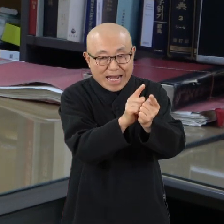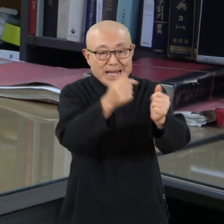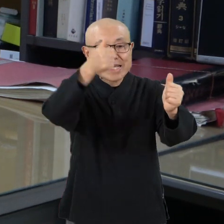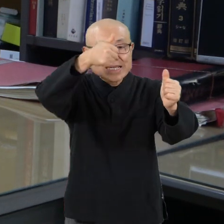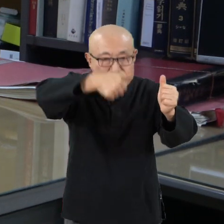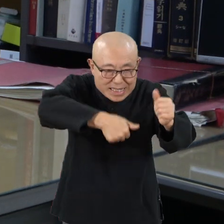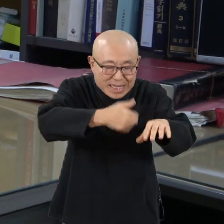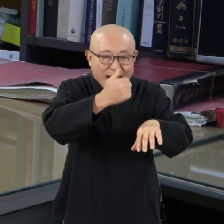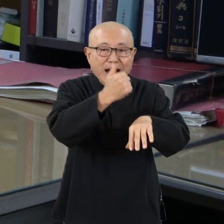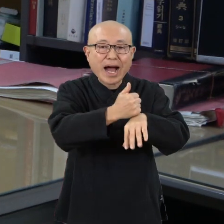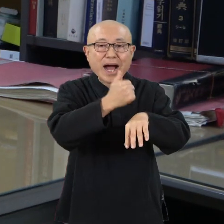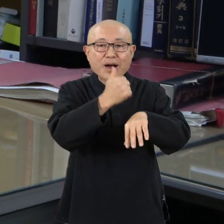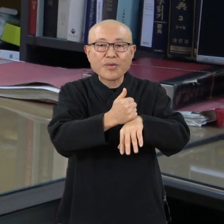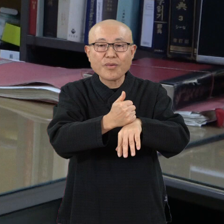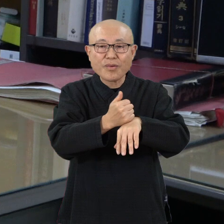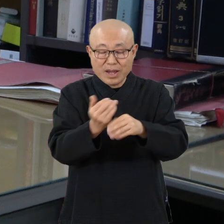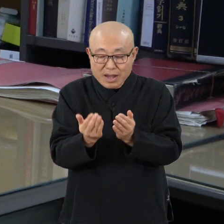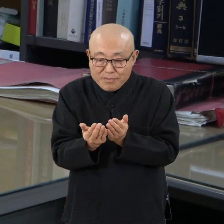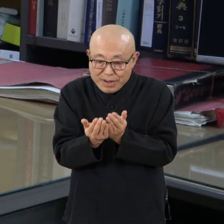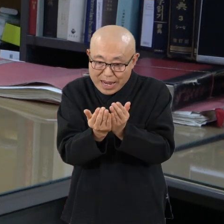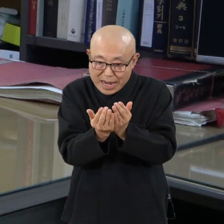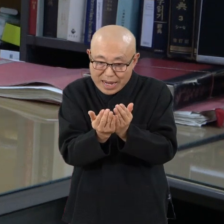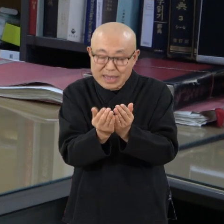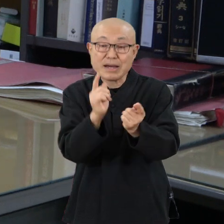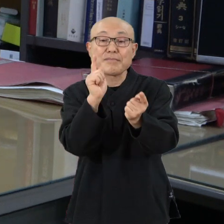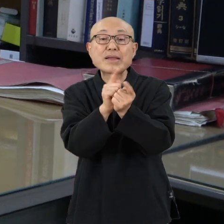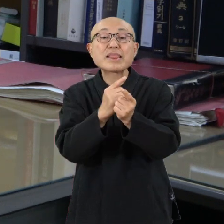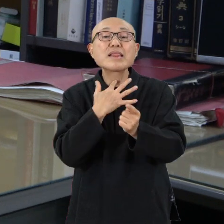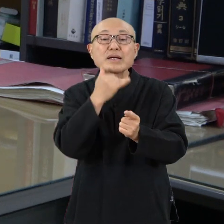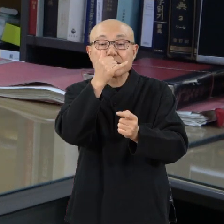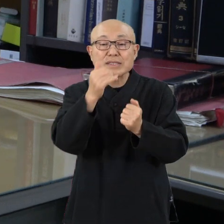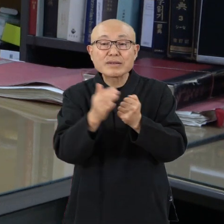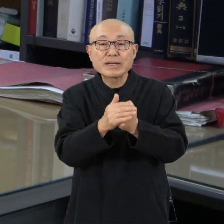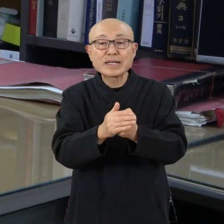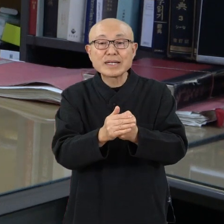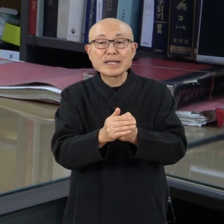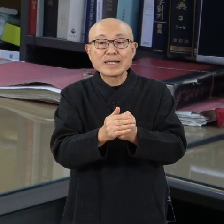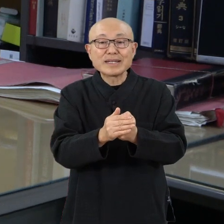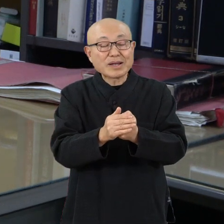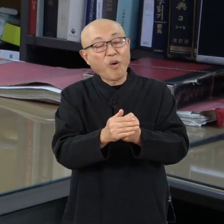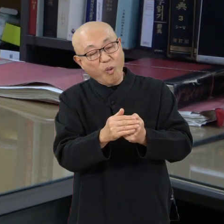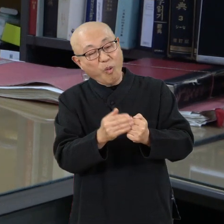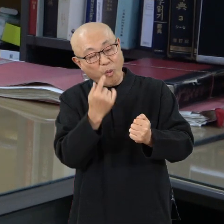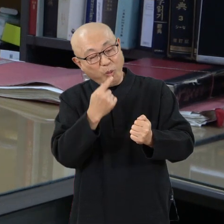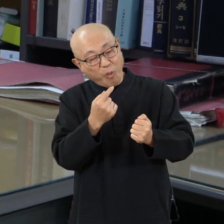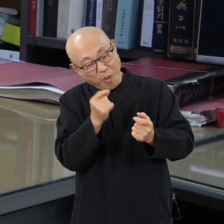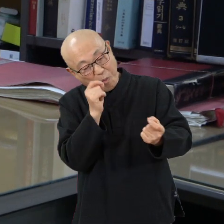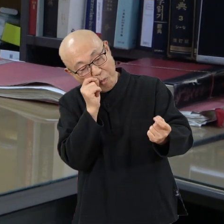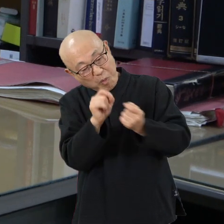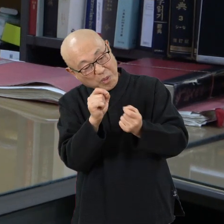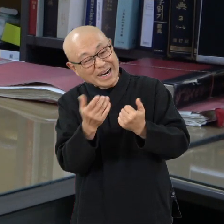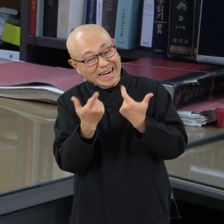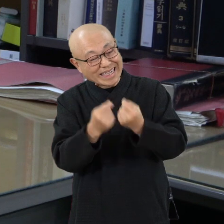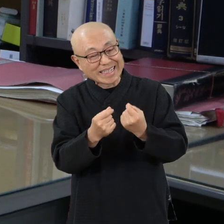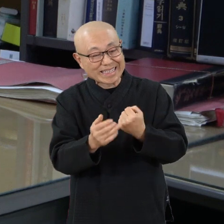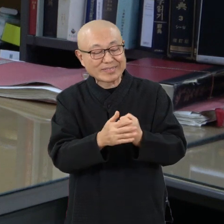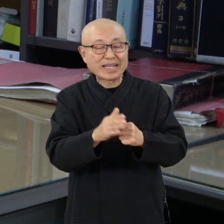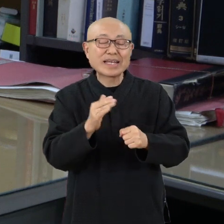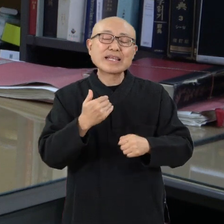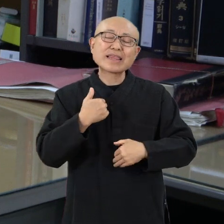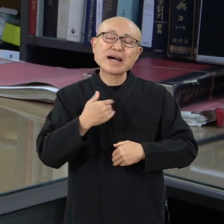인사를 하고서는 이제 배에서 한번 뵀으니까 더 이제 친근한 마음도 들고 그래서 이제 법을